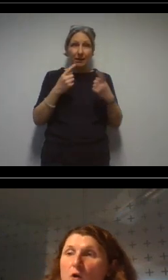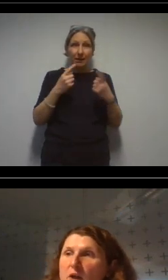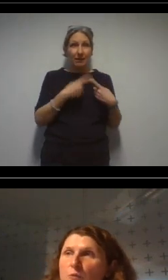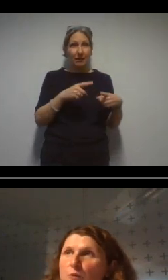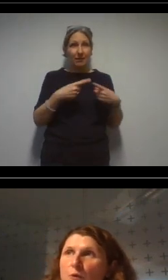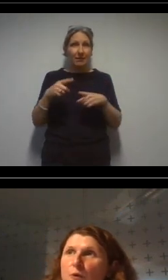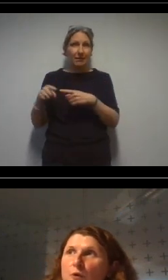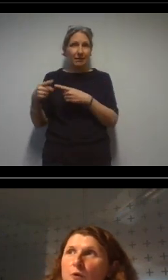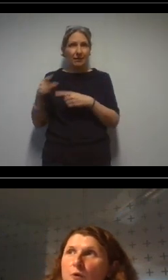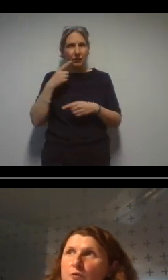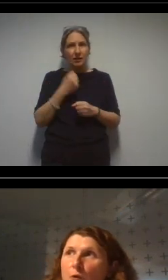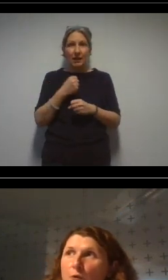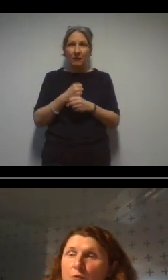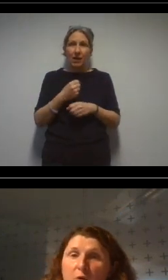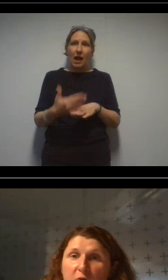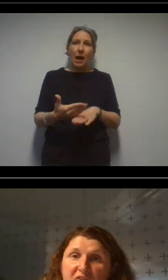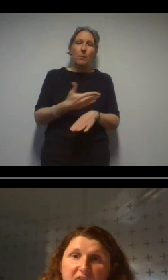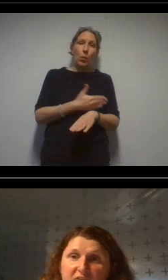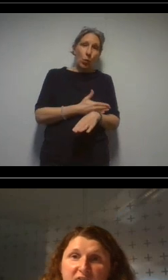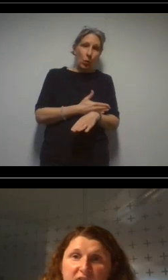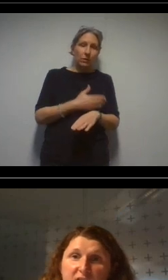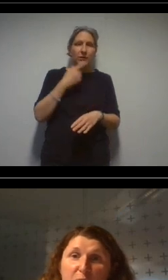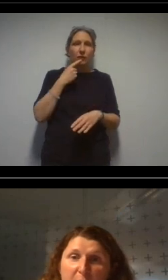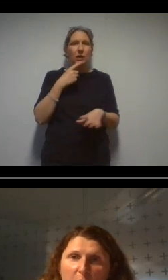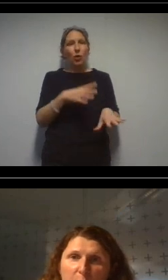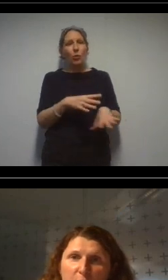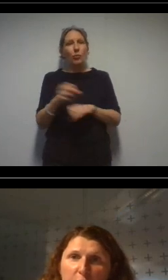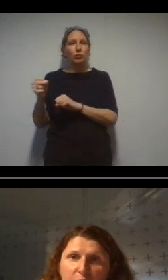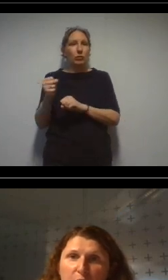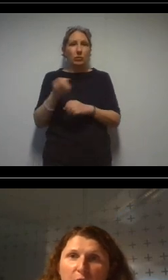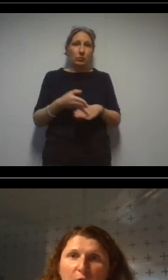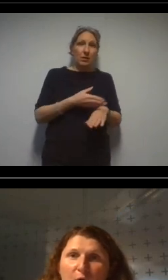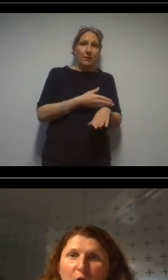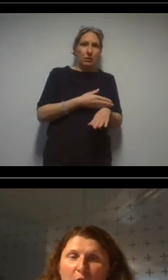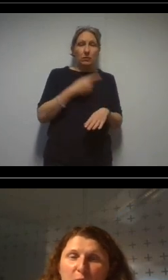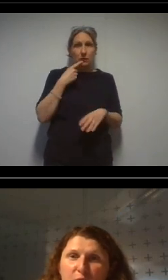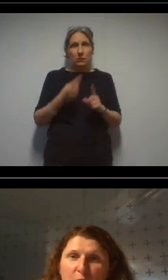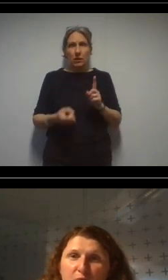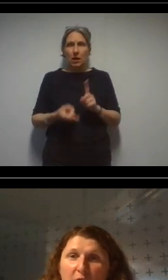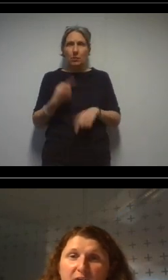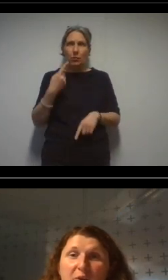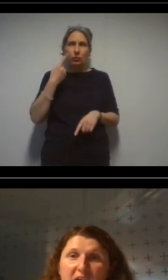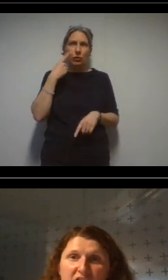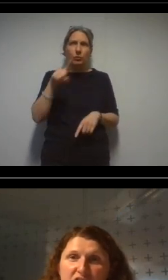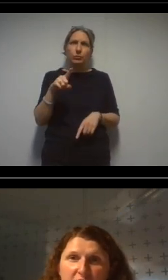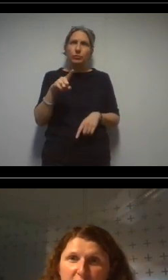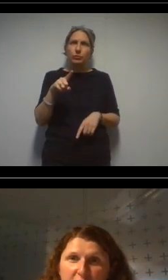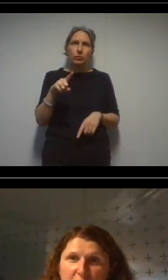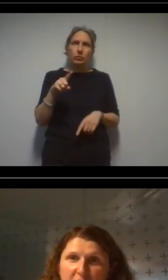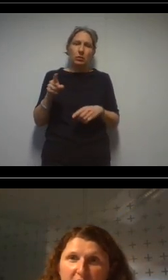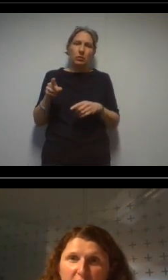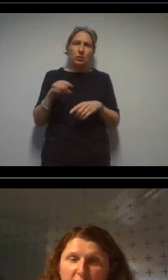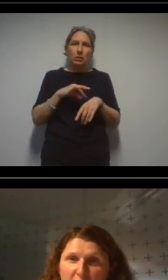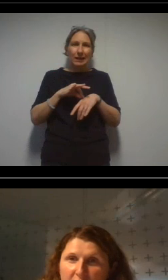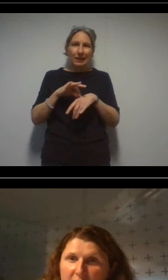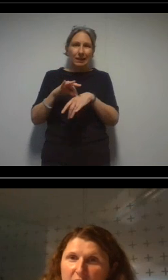travaille en amont du recrutement, donc c'est hyper important pour pouvoir aiguiller les jeunes